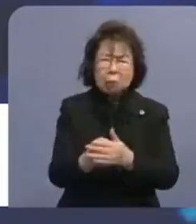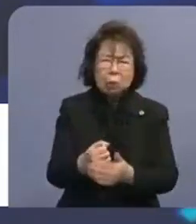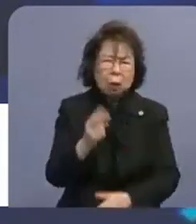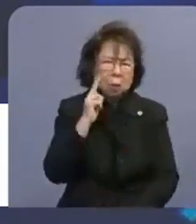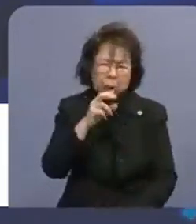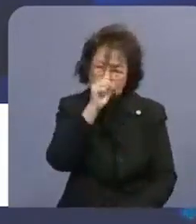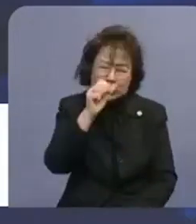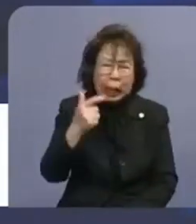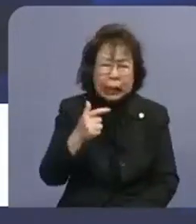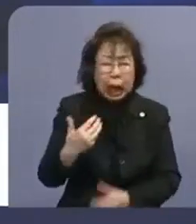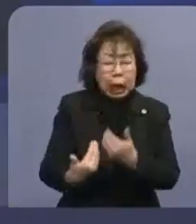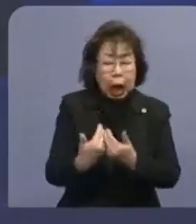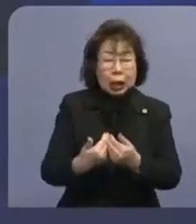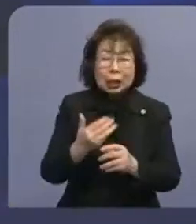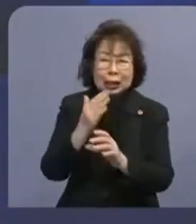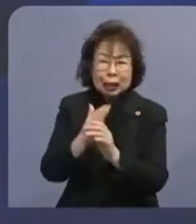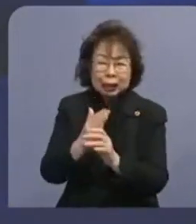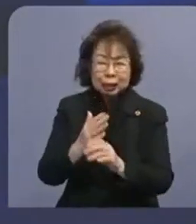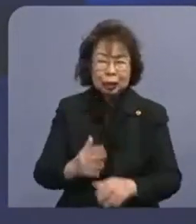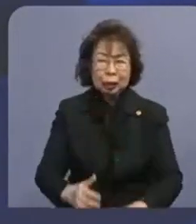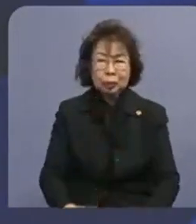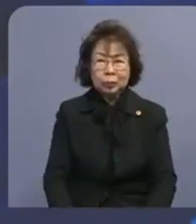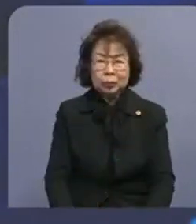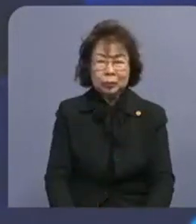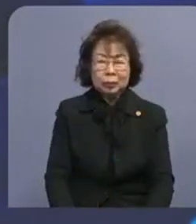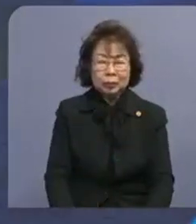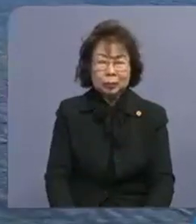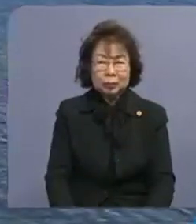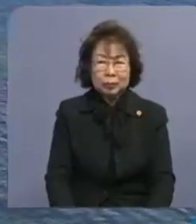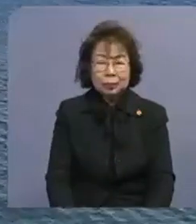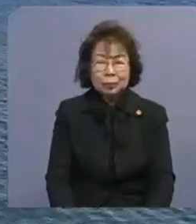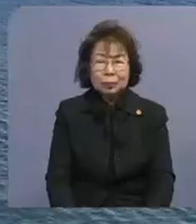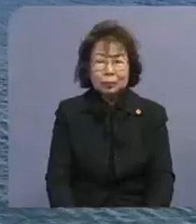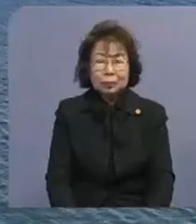시작부터 논란을 빚고 있습니다 보통 이상준 기자입니다